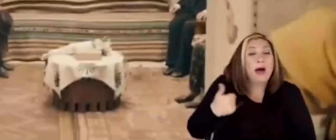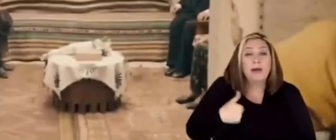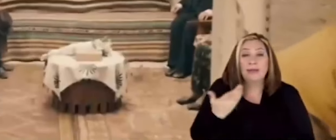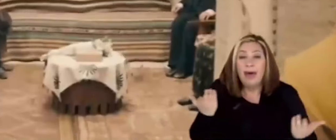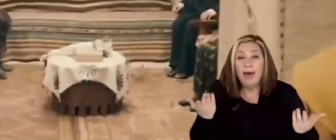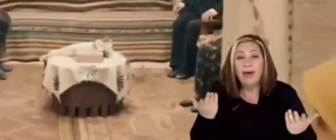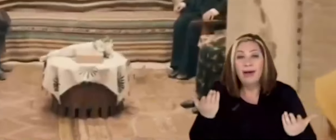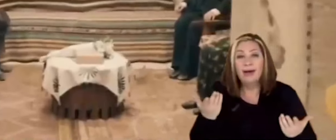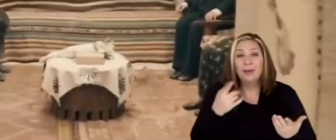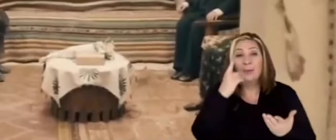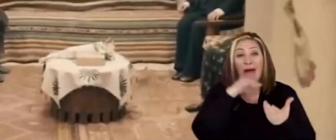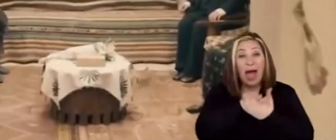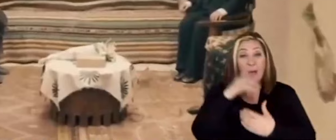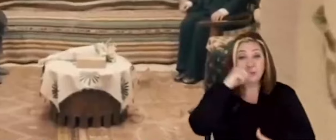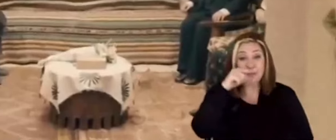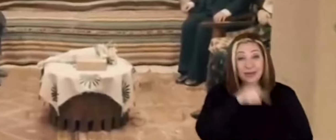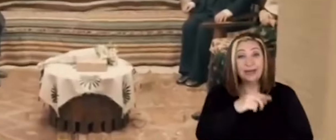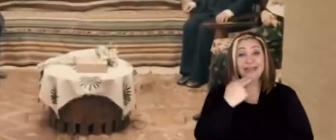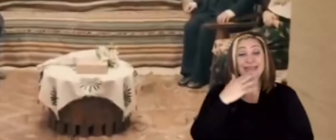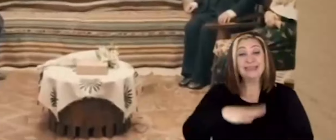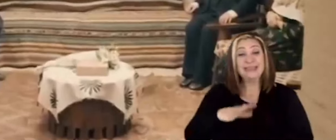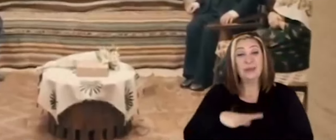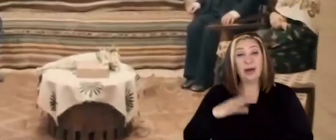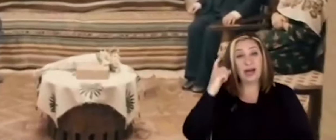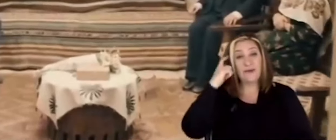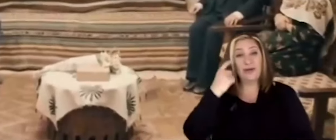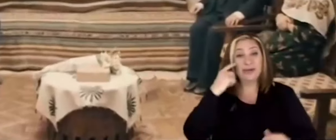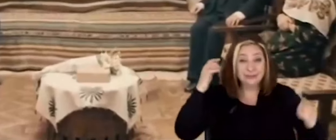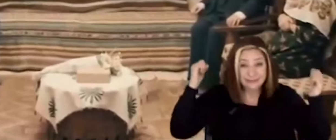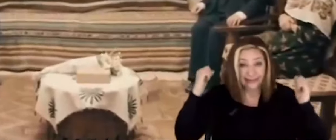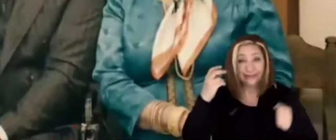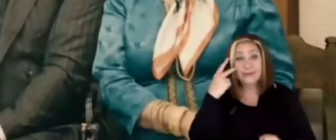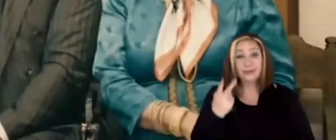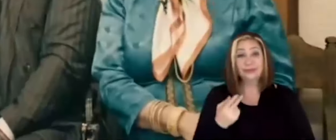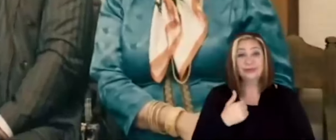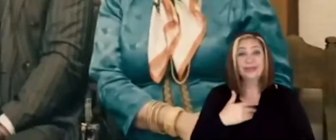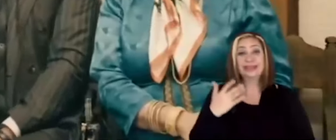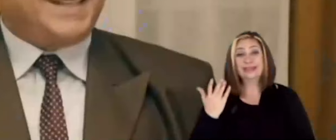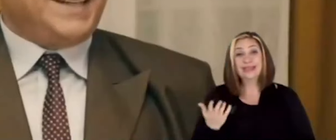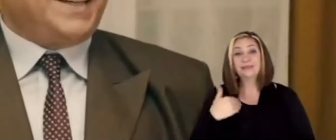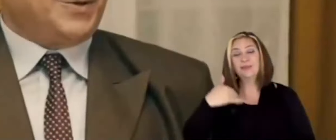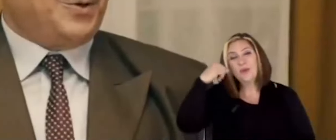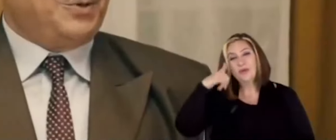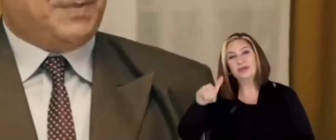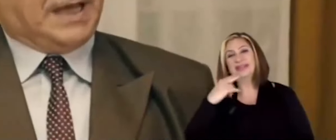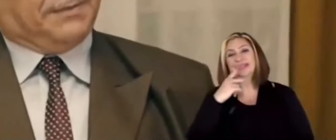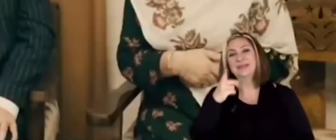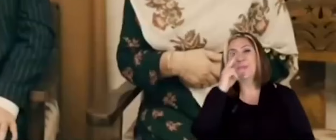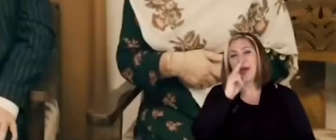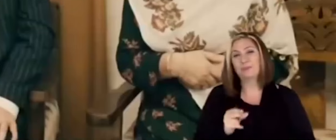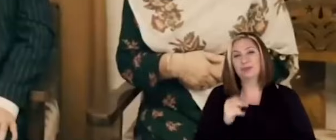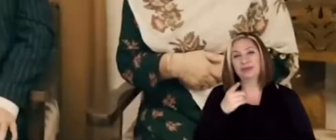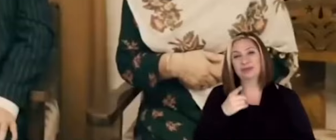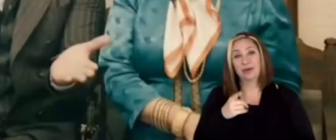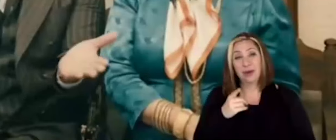Nedir? Bir fetiş uğruna kız isteme prosedürlerine kafa göz daldığına şahidiz. Zaten bizim öküz de sizin kızı görmüş